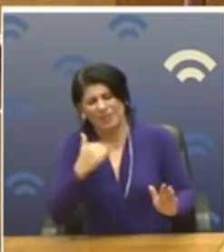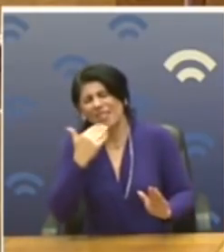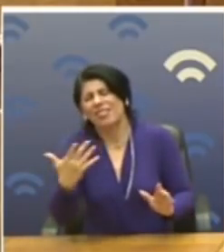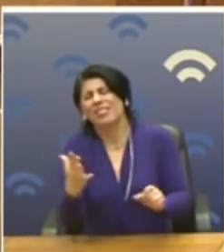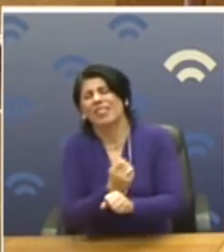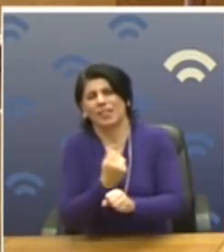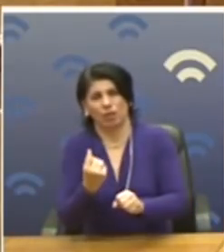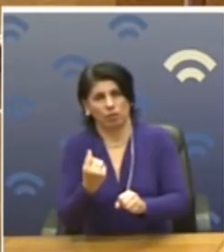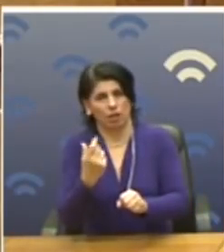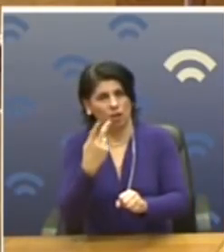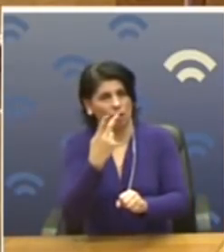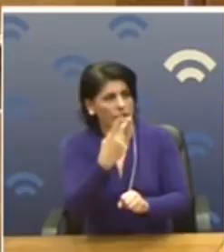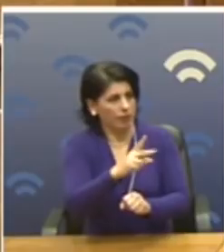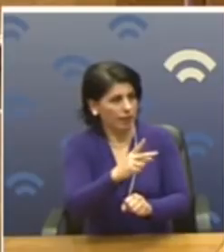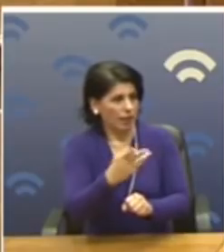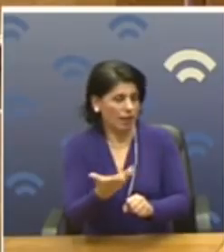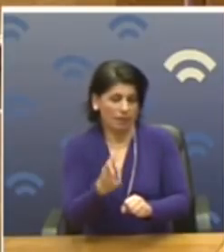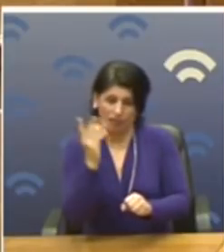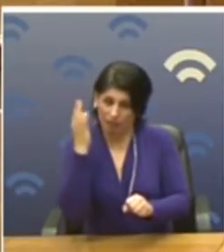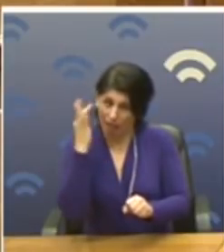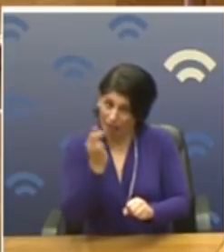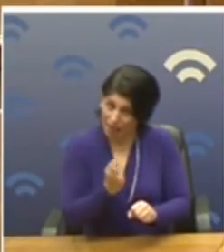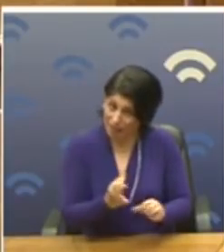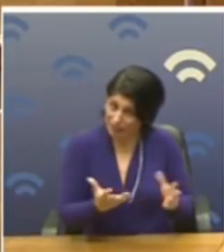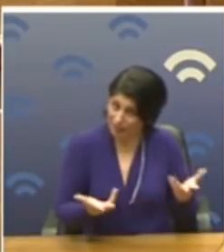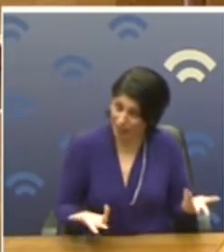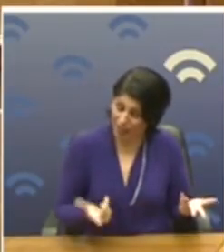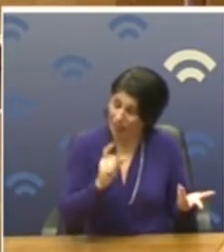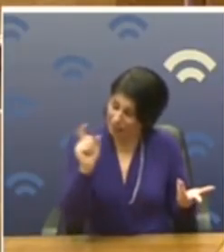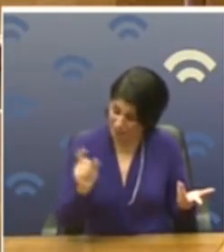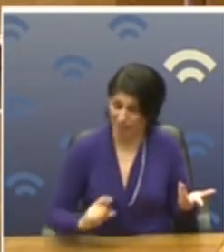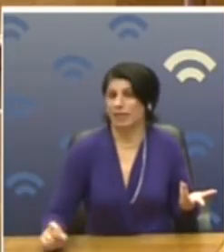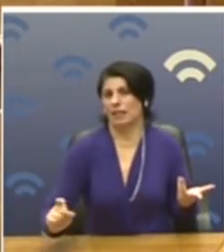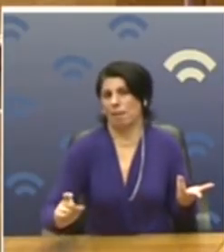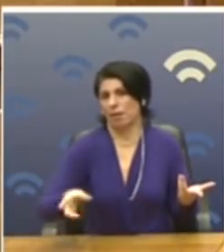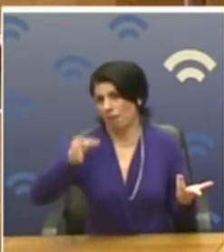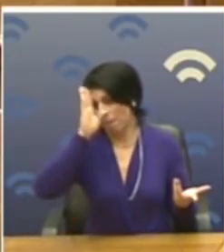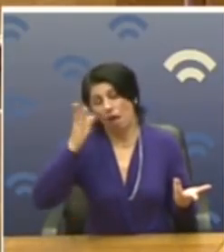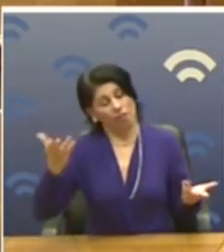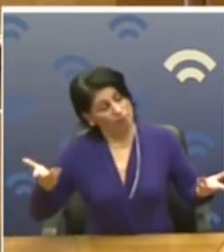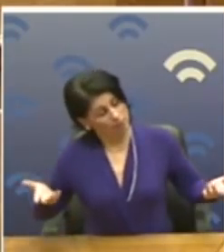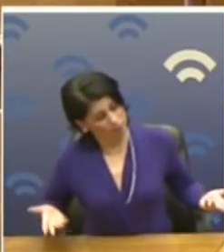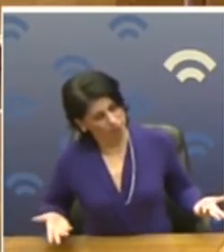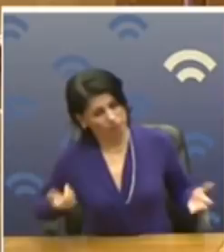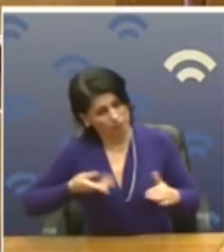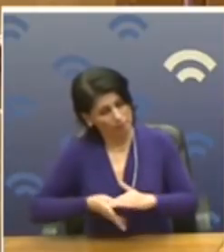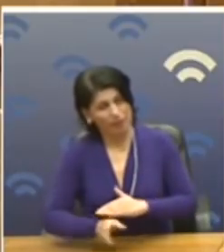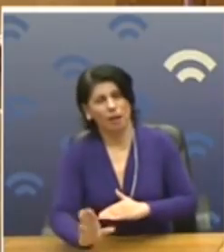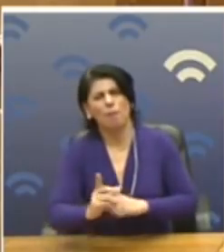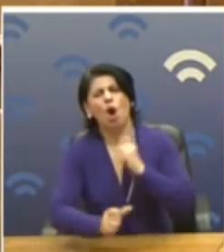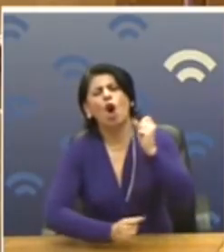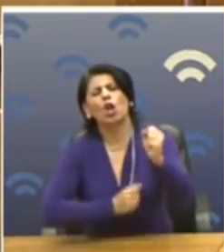σας μινιμαλιστικά και ρεαλιστικά όμως τα ζήσαμε. Τα ζει ο ελληνικός λαός. Χρόνια